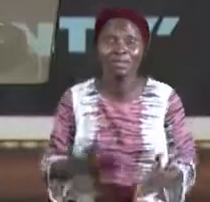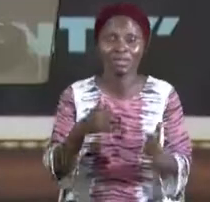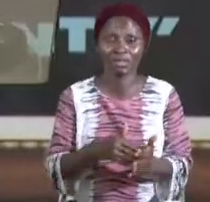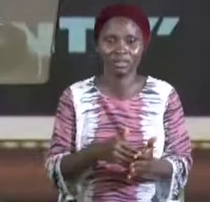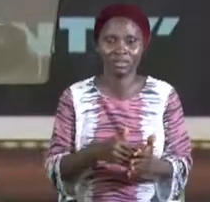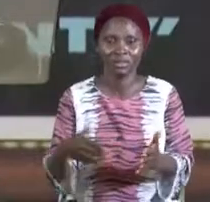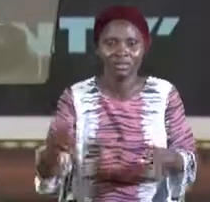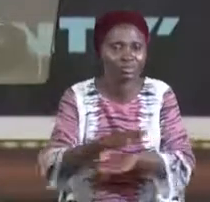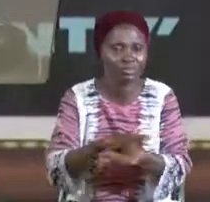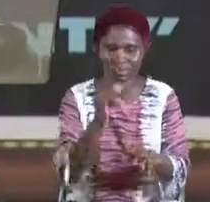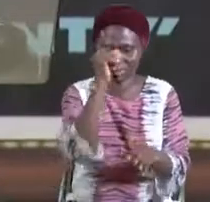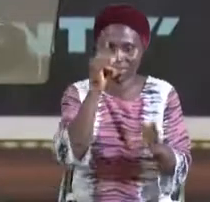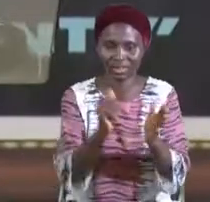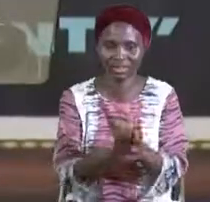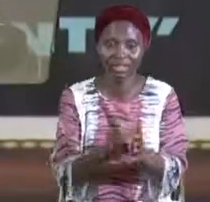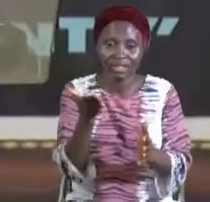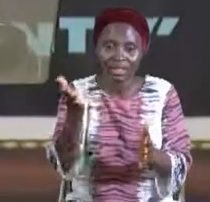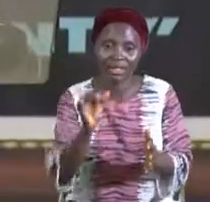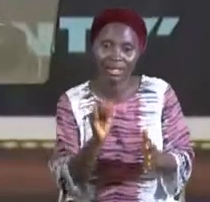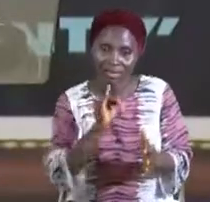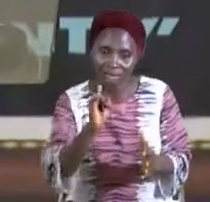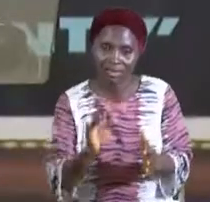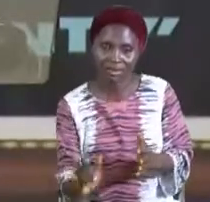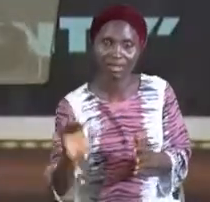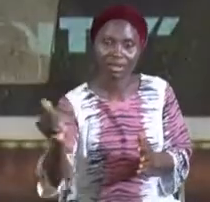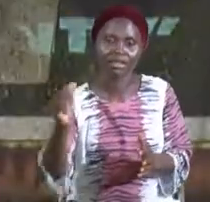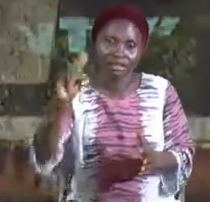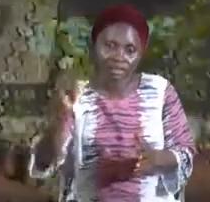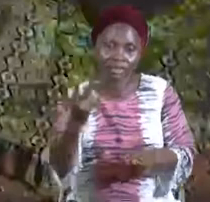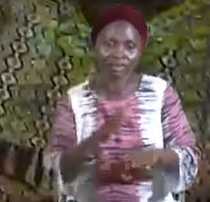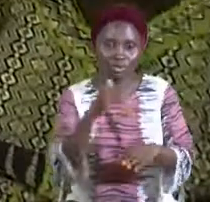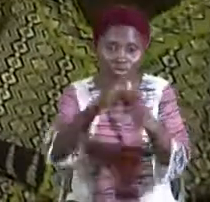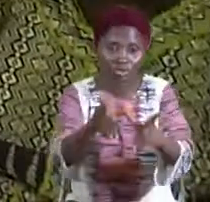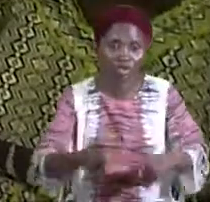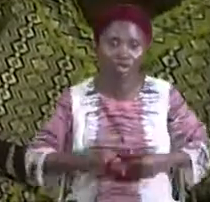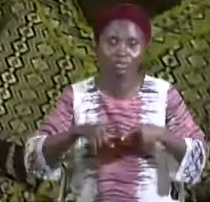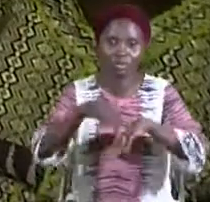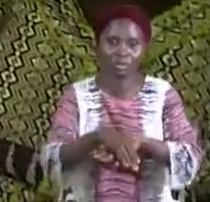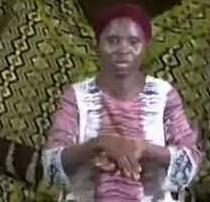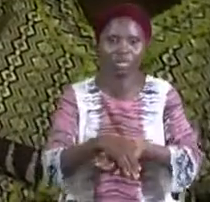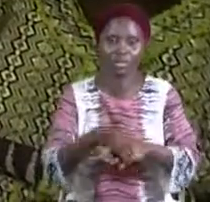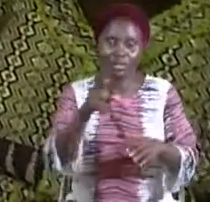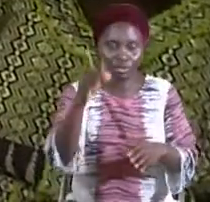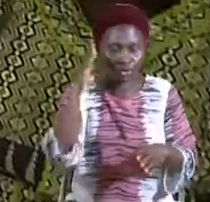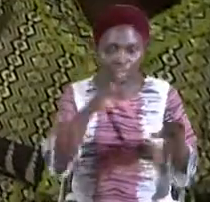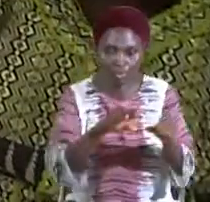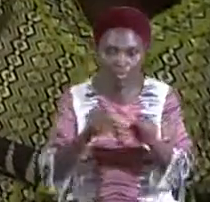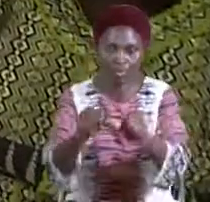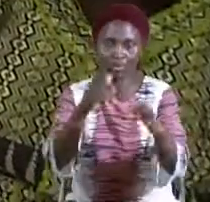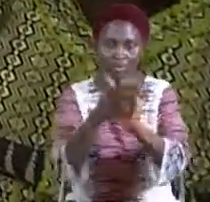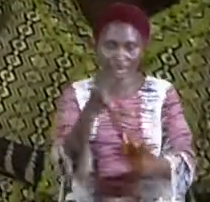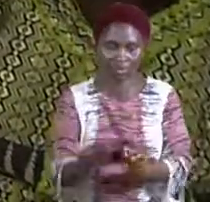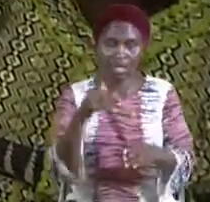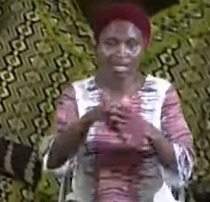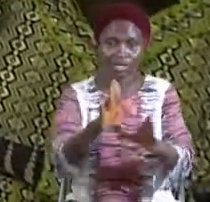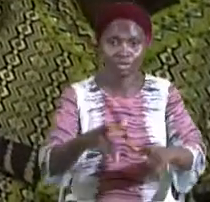ils ne comprennent pas qu'il y a encore une seconde touche. Dans ta vie ce soir, et tu vas avancer. Dans ta vie